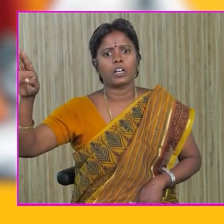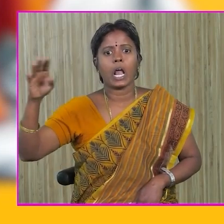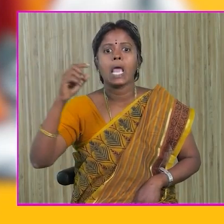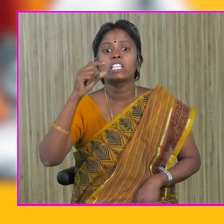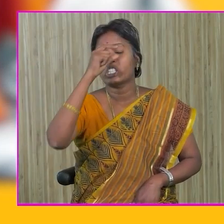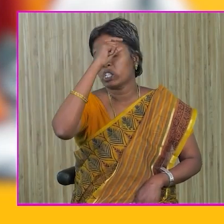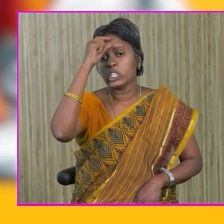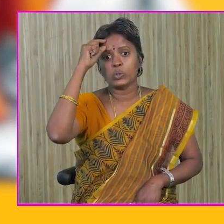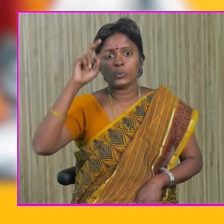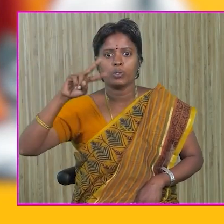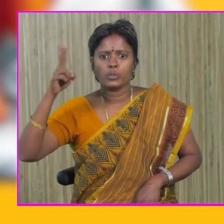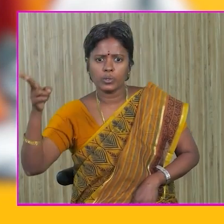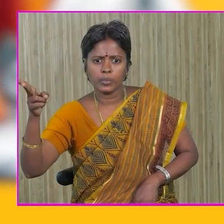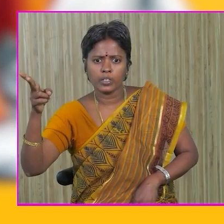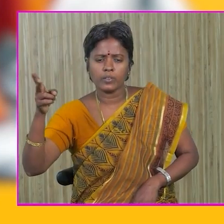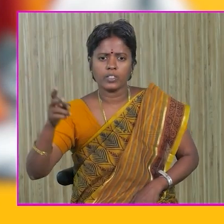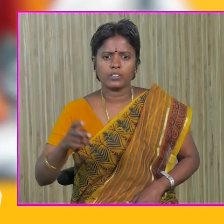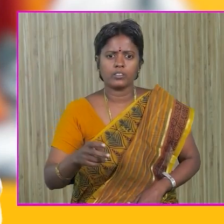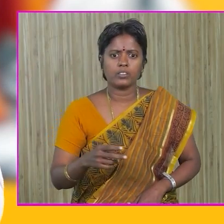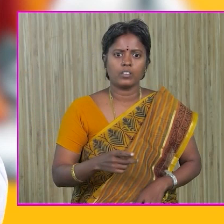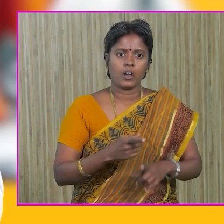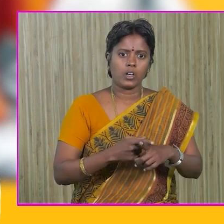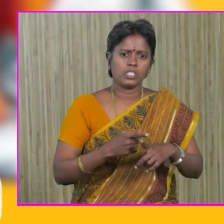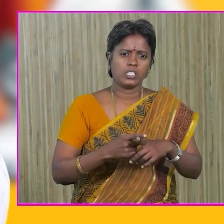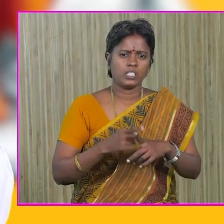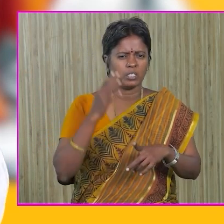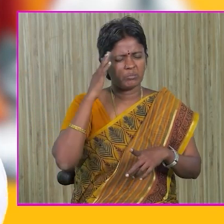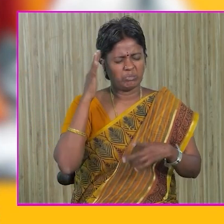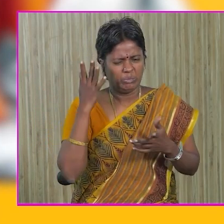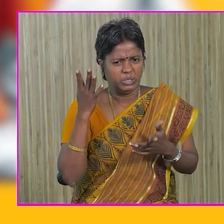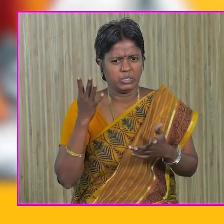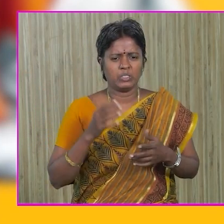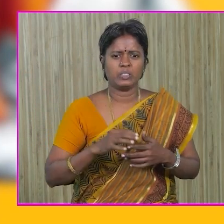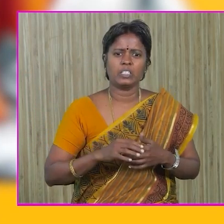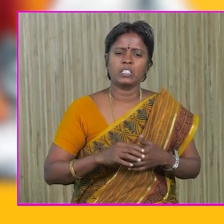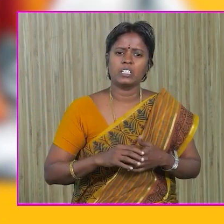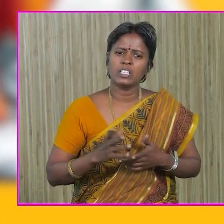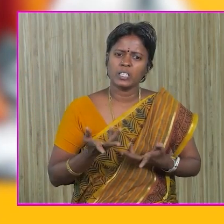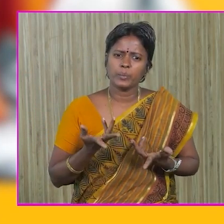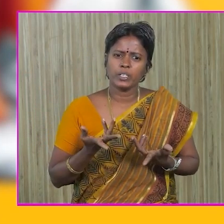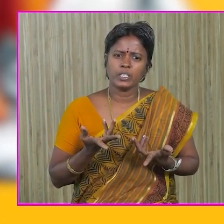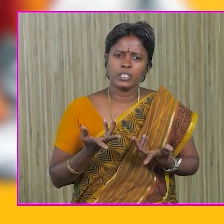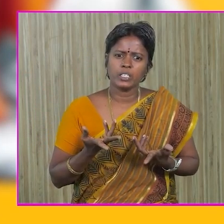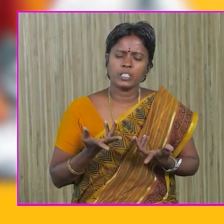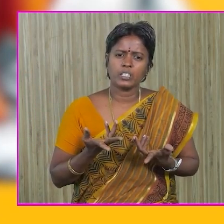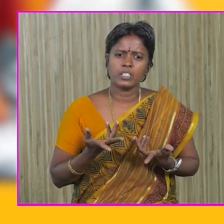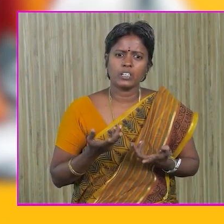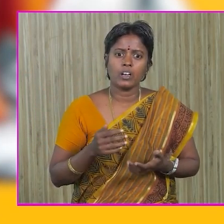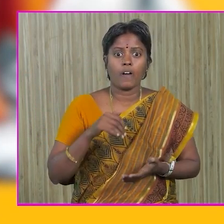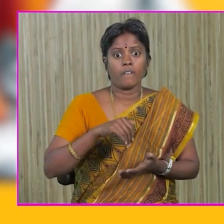மதிப்பெண் வாங்கிட்டான். அந்த ஆசிரியருக்கு ஒன்றும் புரியவே இல்லை, இது எப்படி நடந்திருக்கோ, ஏன் எப்படி நடந்ததுன்னு வகுப்பறையில்